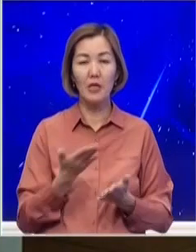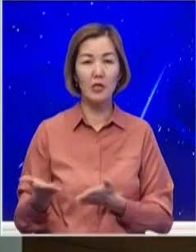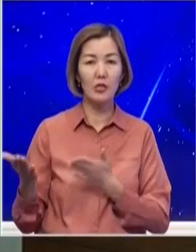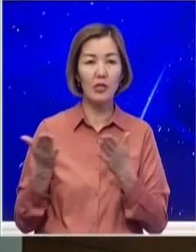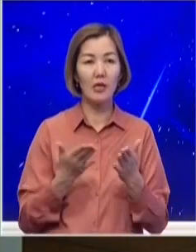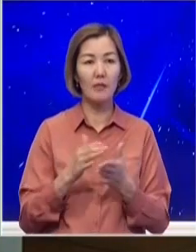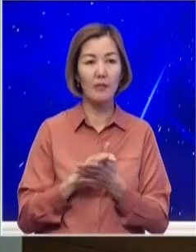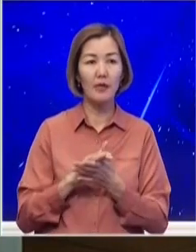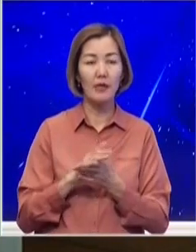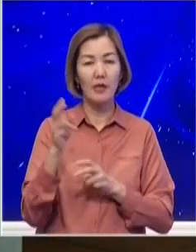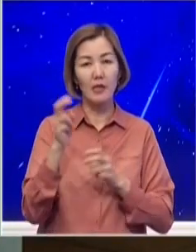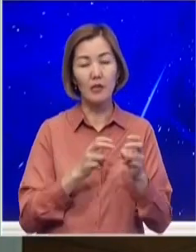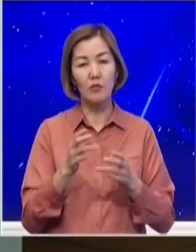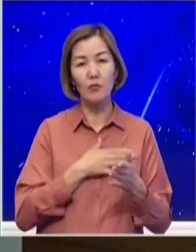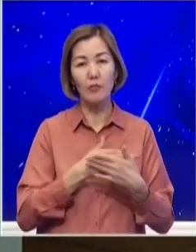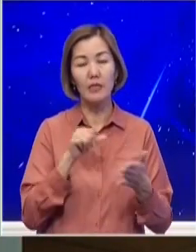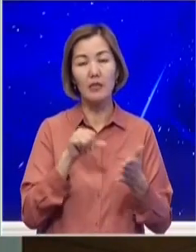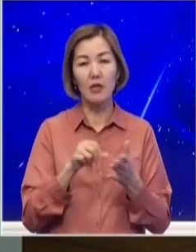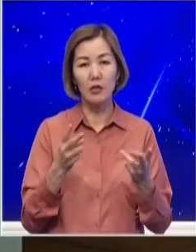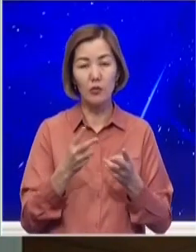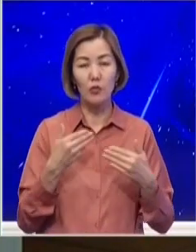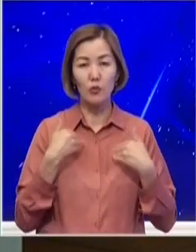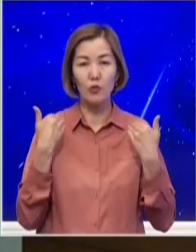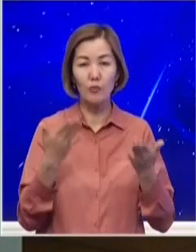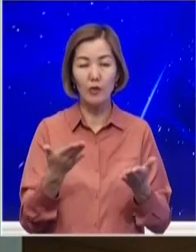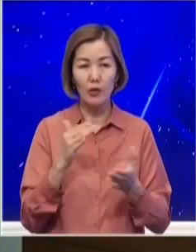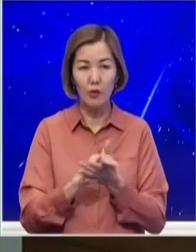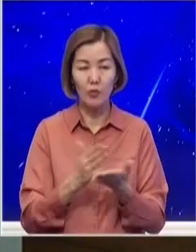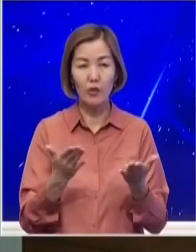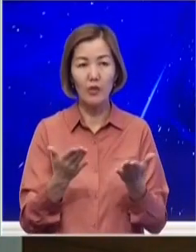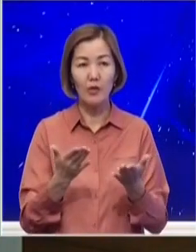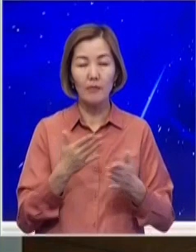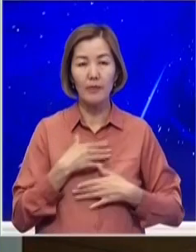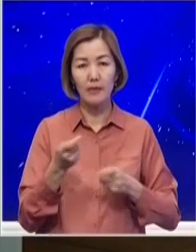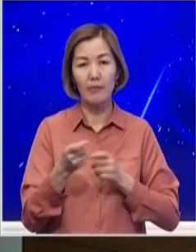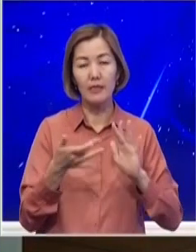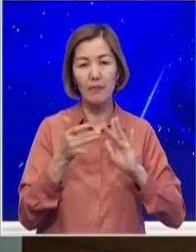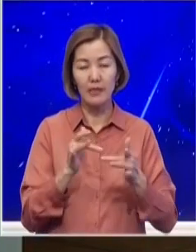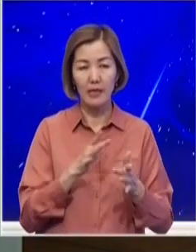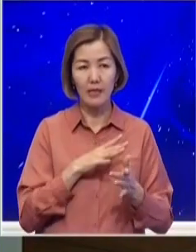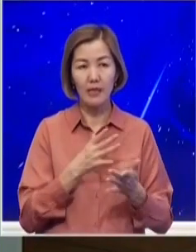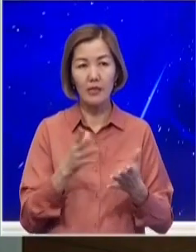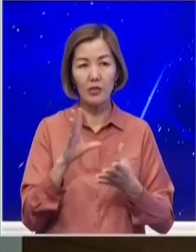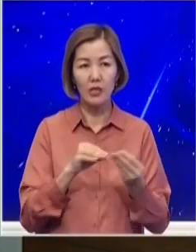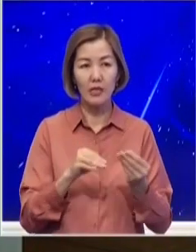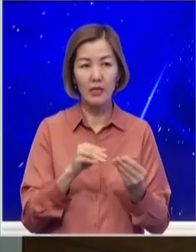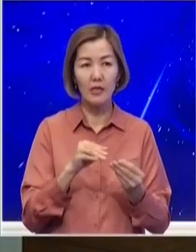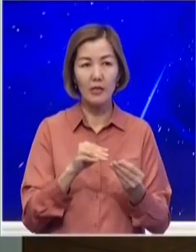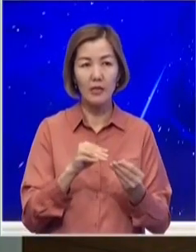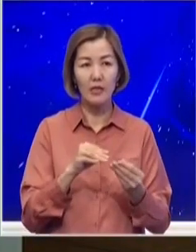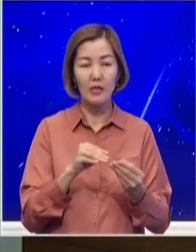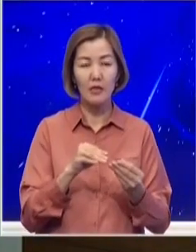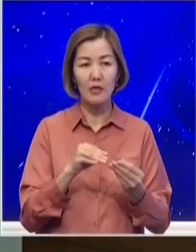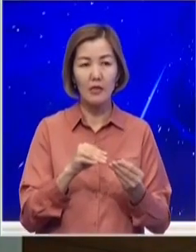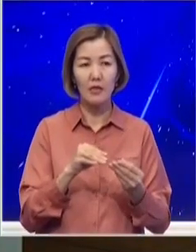кәсіпорындарға белсенді түрде қатысу, өзінің ұсынымдарын білдіру. Біздің басқарманың сайтында және бақ